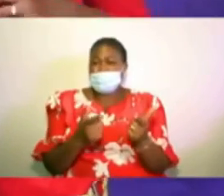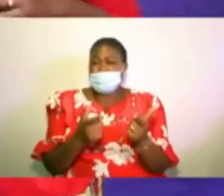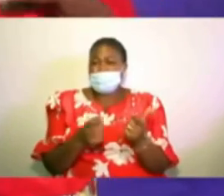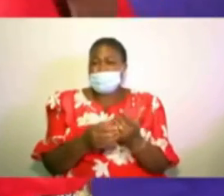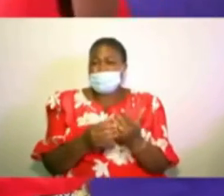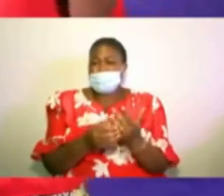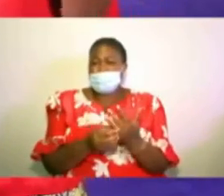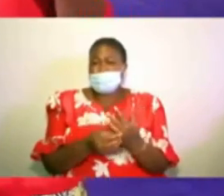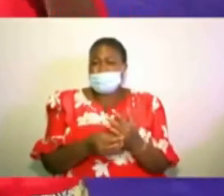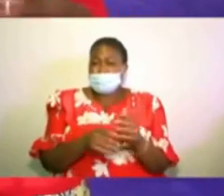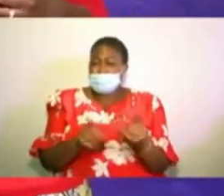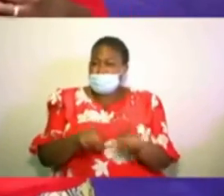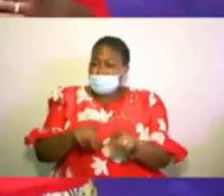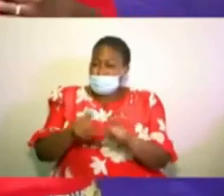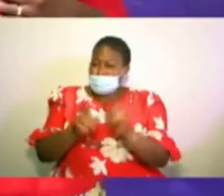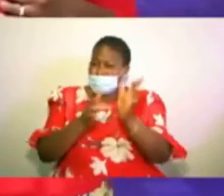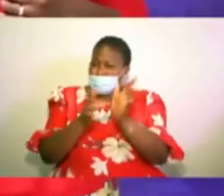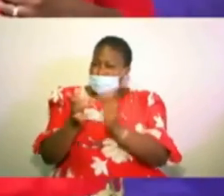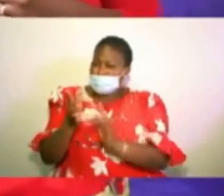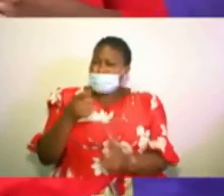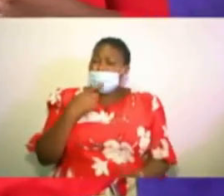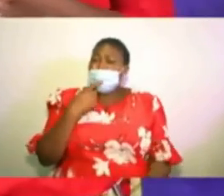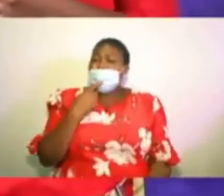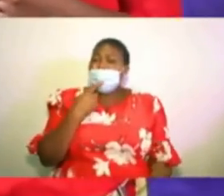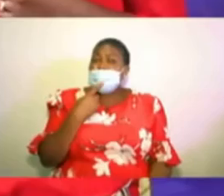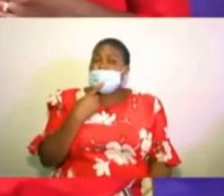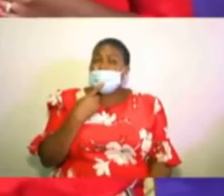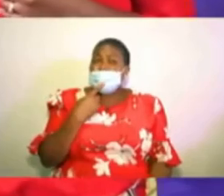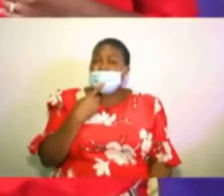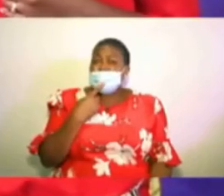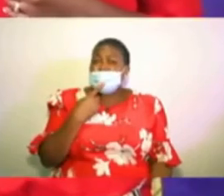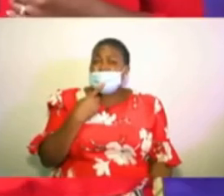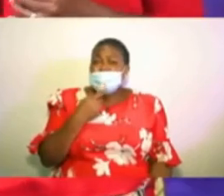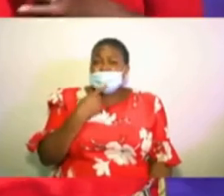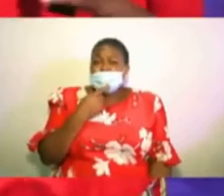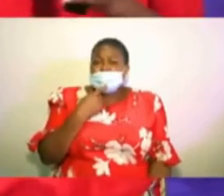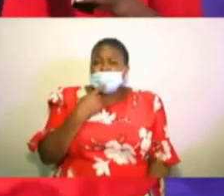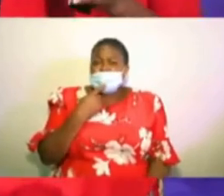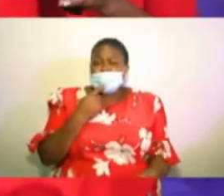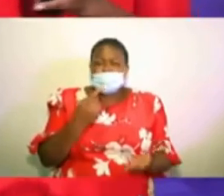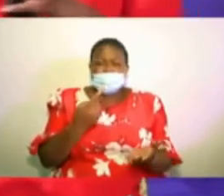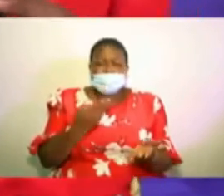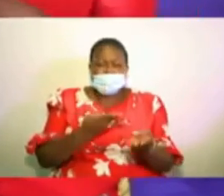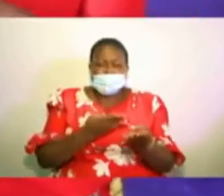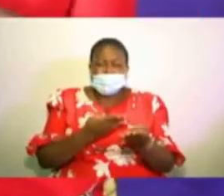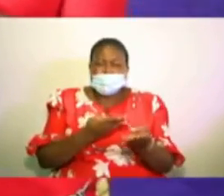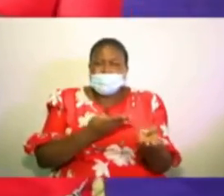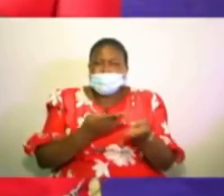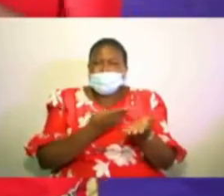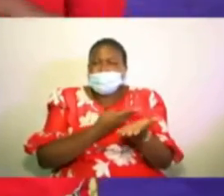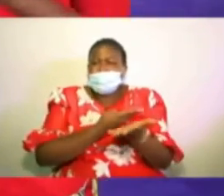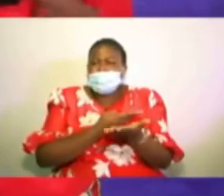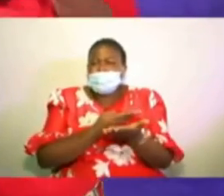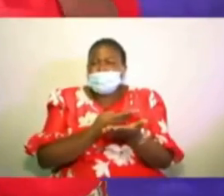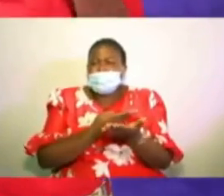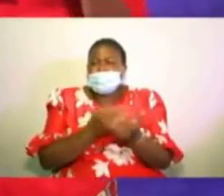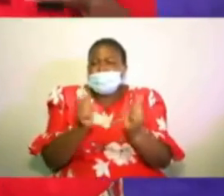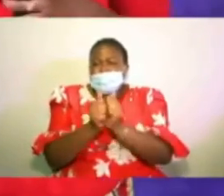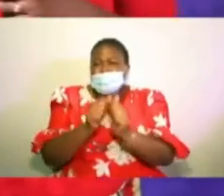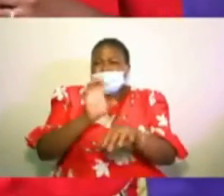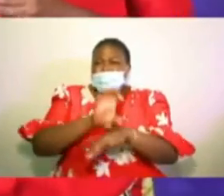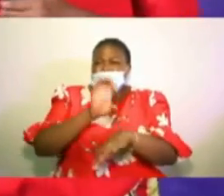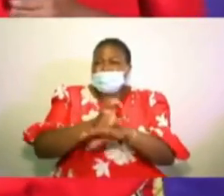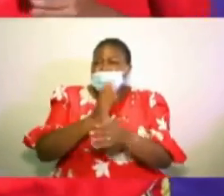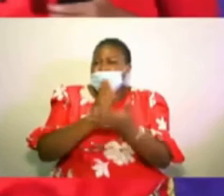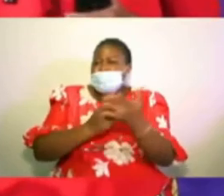Said, like he said, et comme il l'a dit, he will not spend some time with the church and leave. Il n'allait pas juste passer un peu de temps avec l'Église he et will